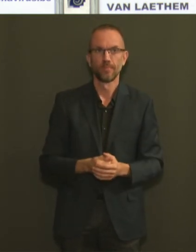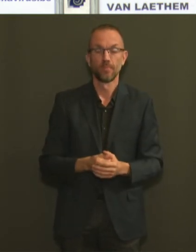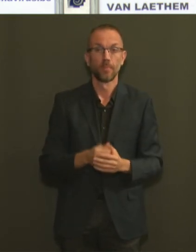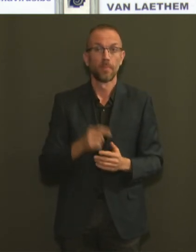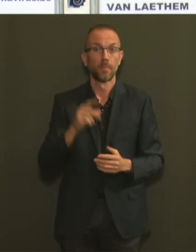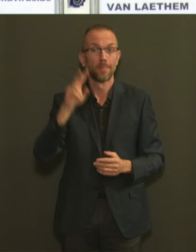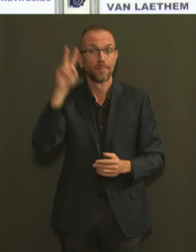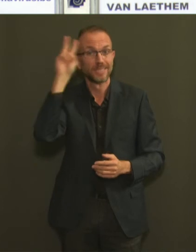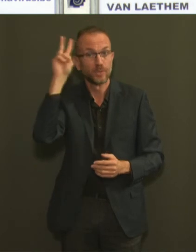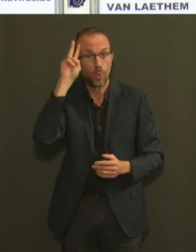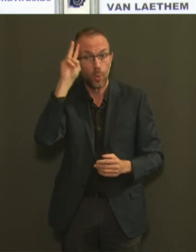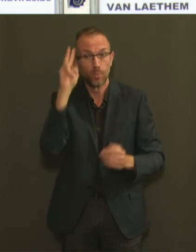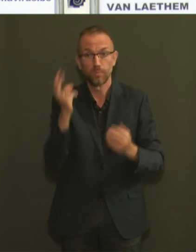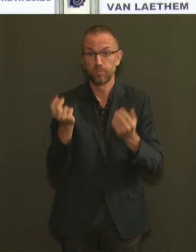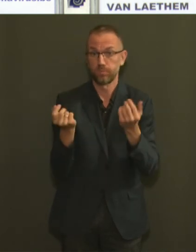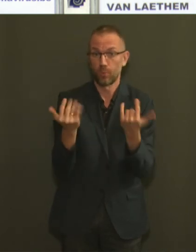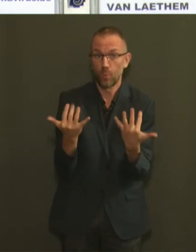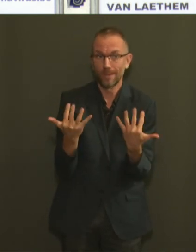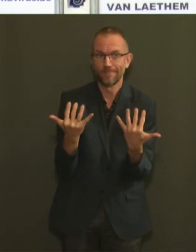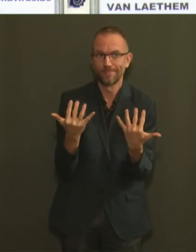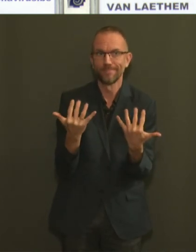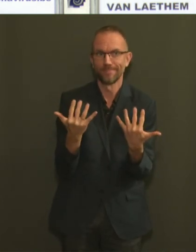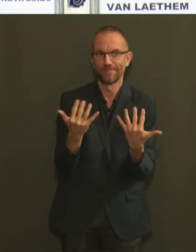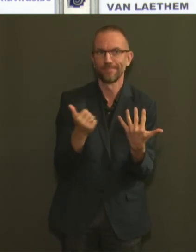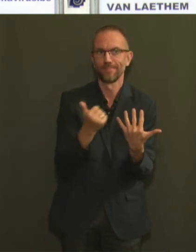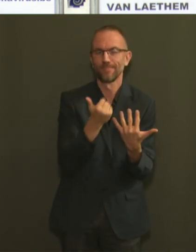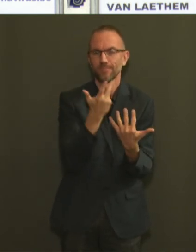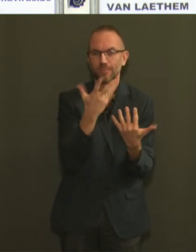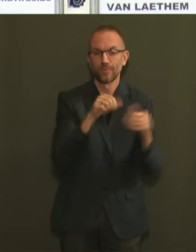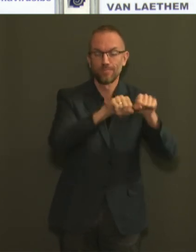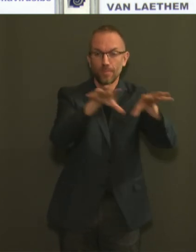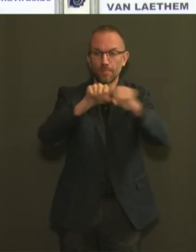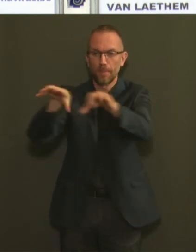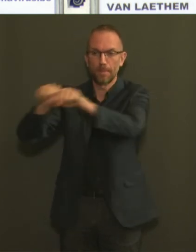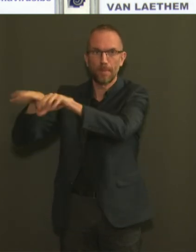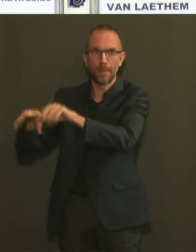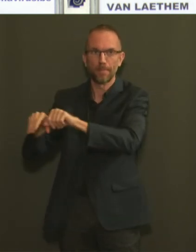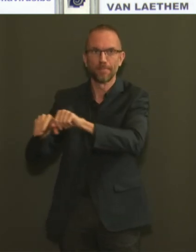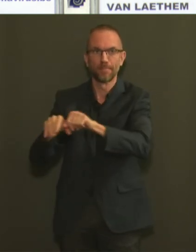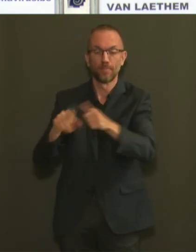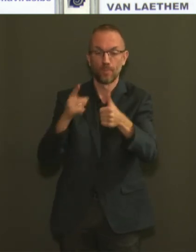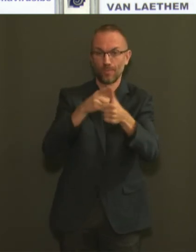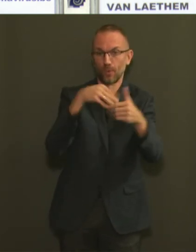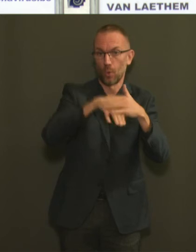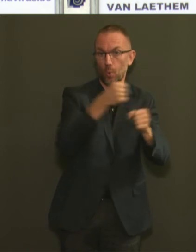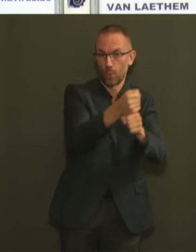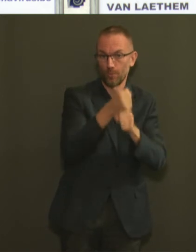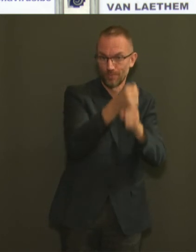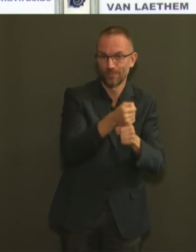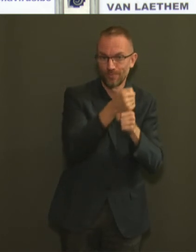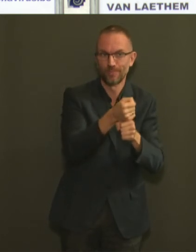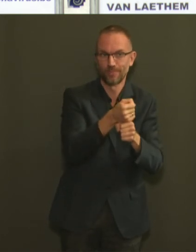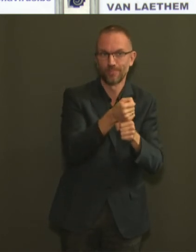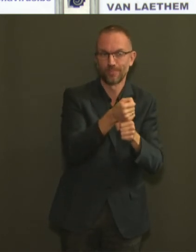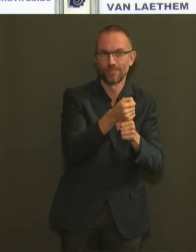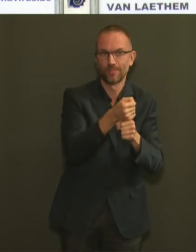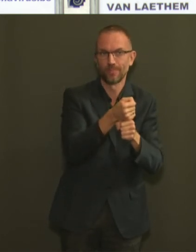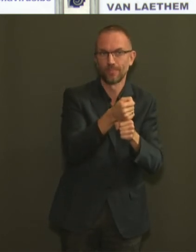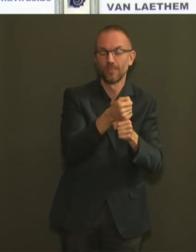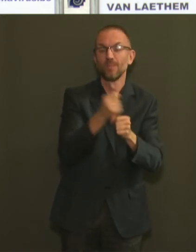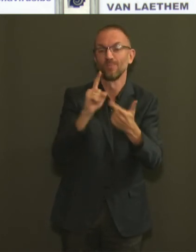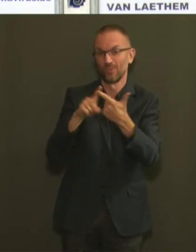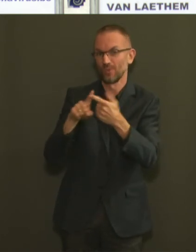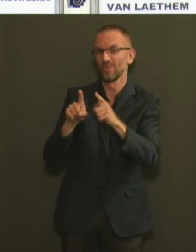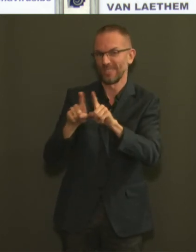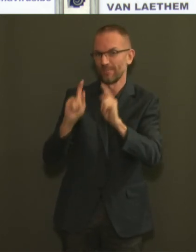touchée par plusieurs flambées temps dans les maisons de repos et de soins que dans les hôpitaux